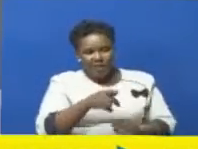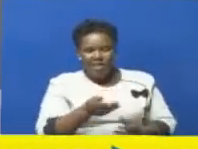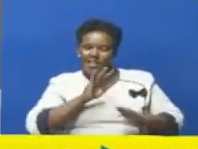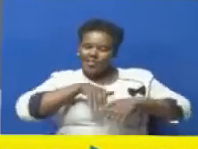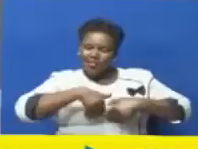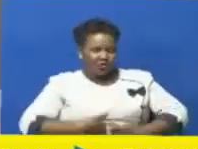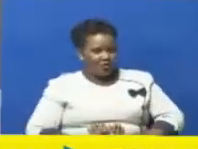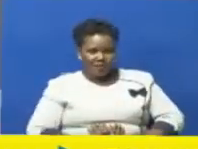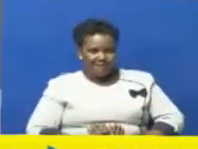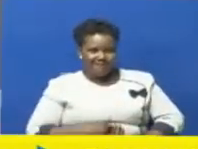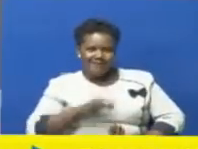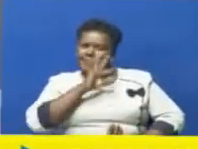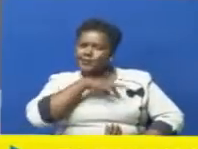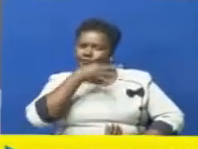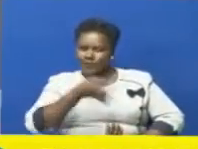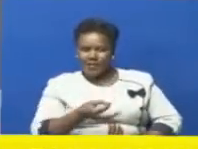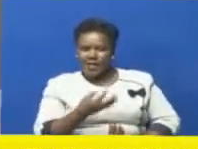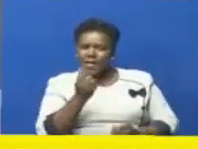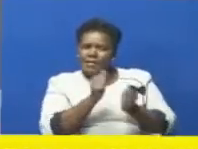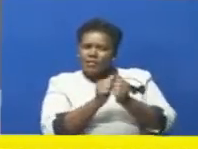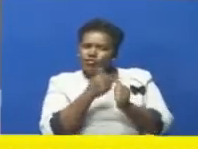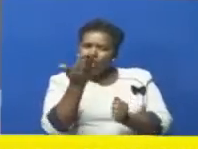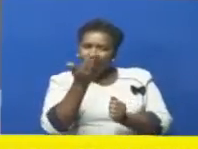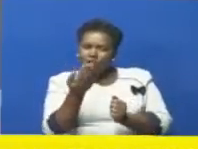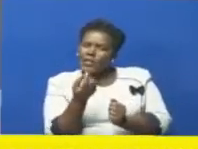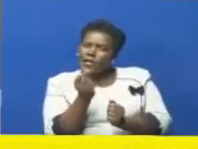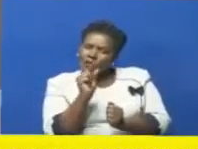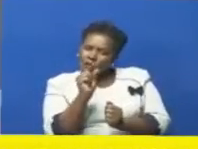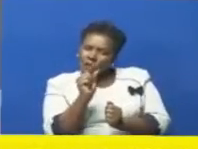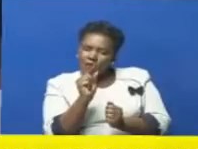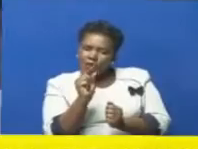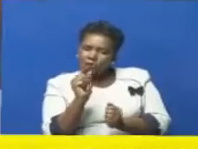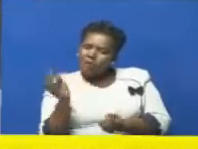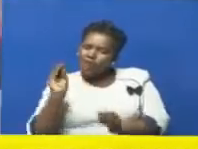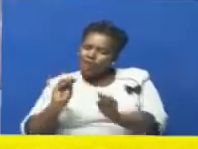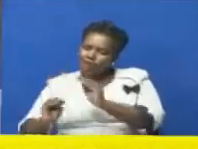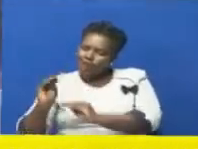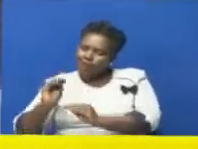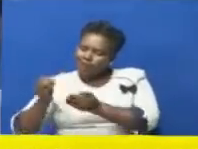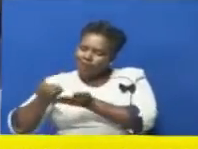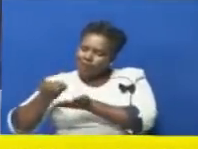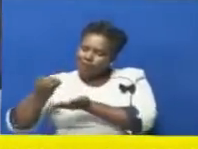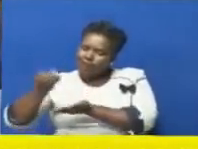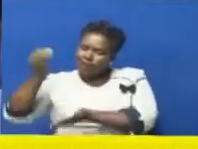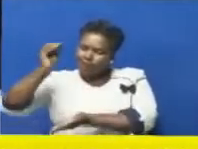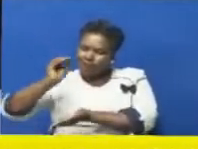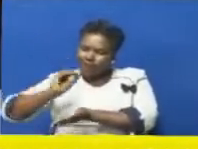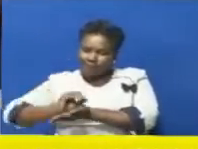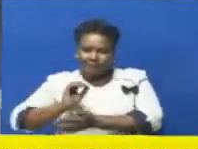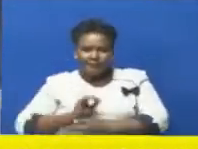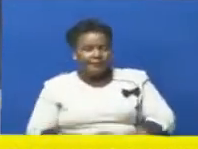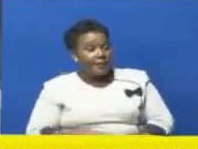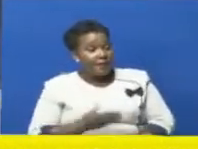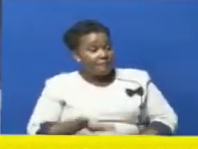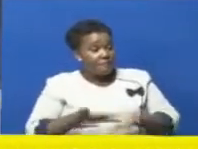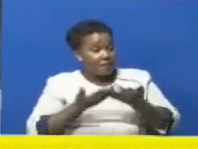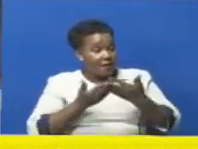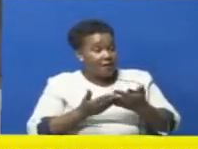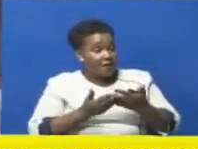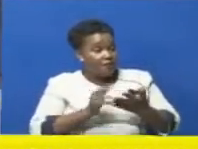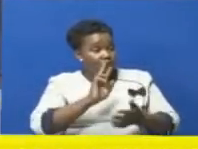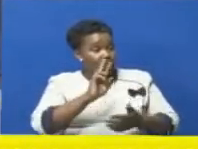kujitolea. Hata kile kidogo alichonacho kitapokelewa. Pia makamu wa pili wa rais amechangia